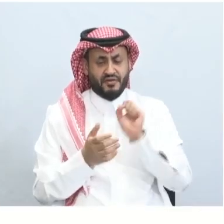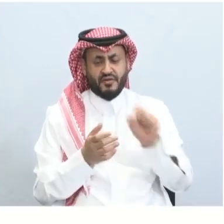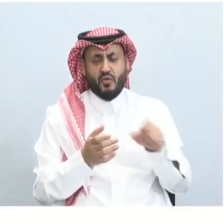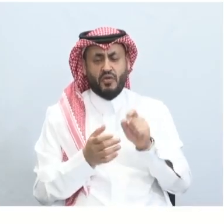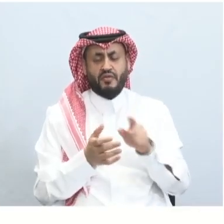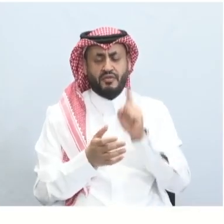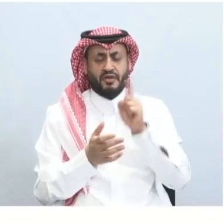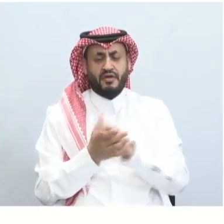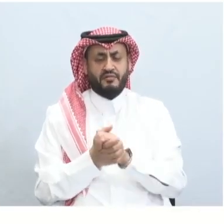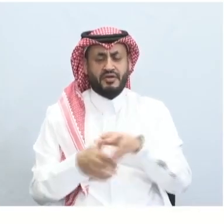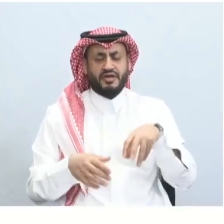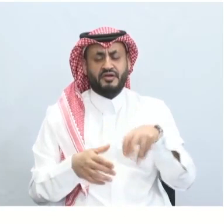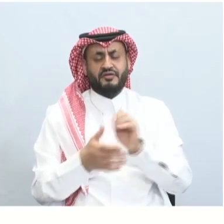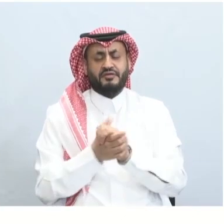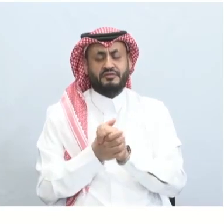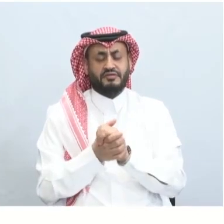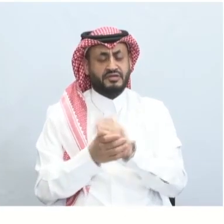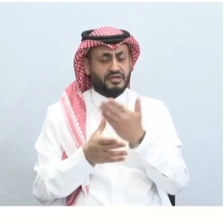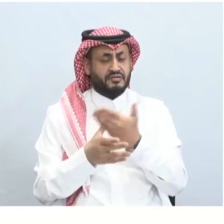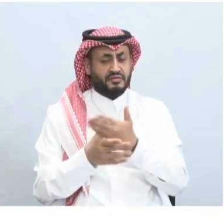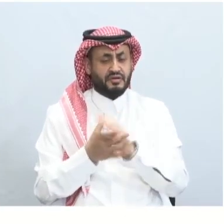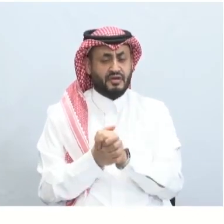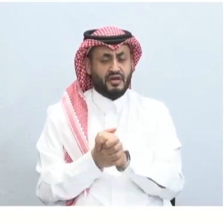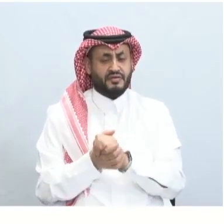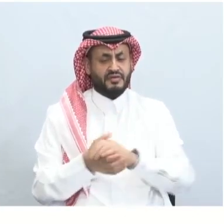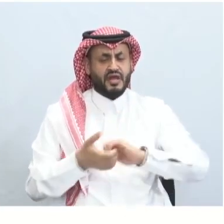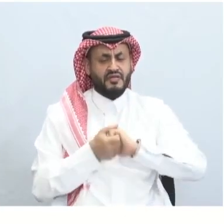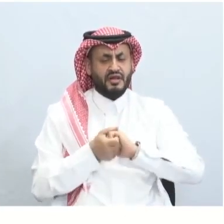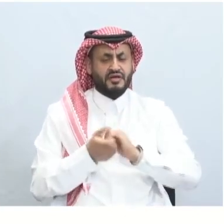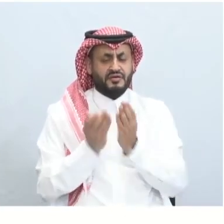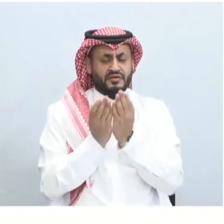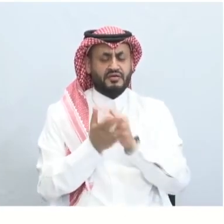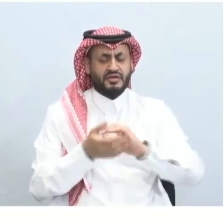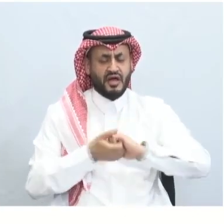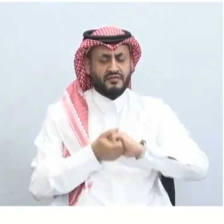الرجيم لماذا لاجل ان تلتج الى الله